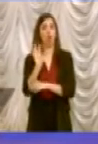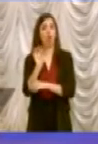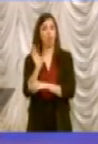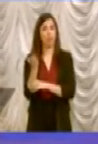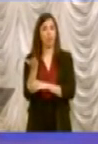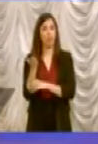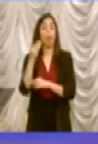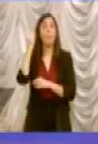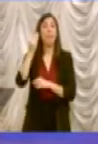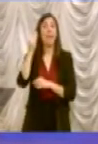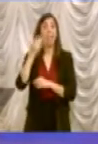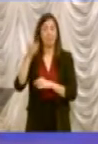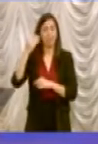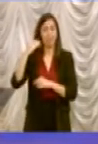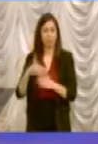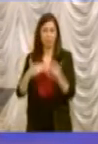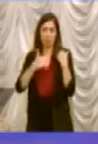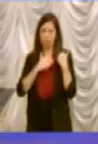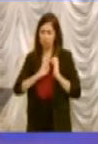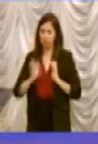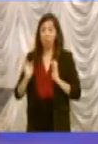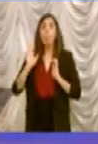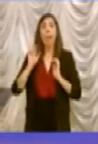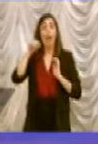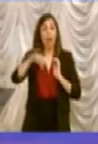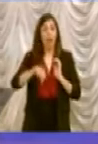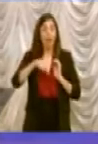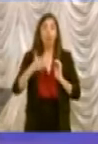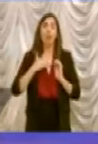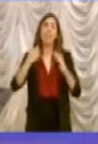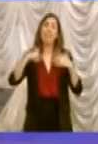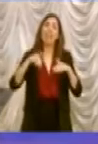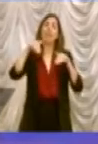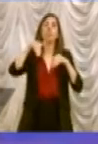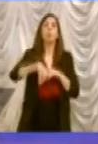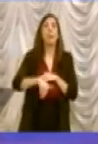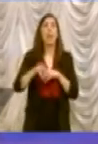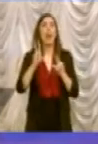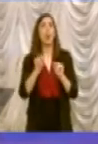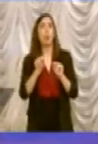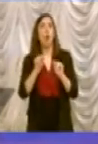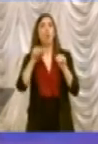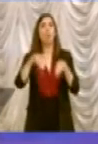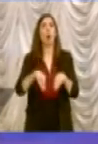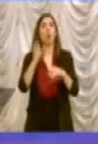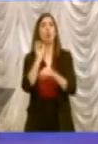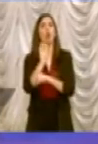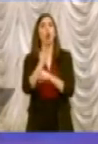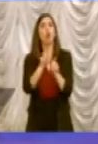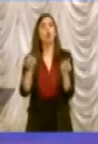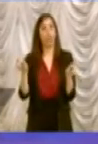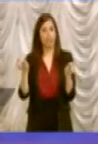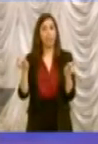Pensate, rispetto agli impegni già presi, avremo 16.000 nuovi posti per insegnanti, che quindi